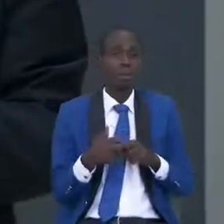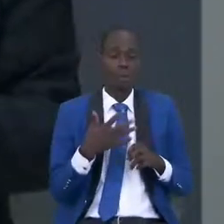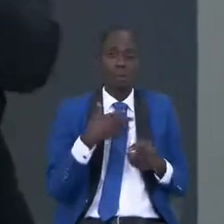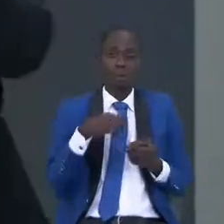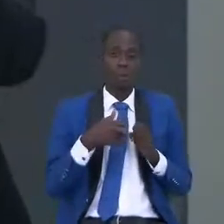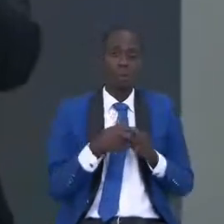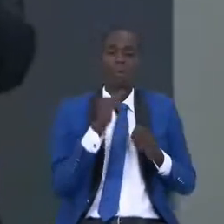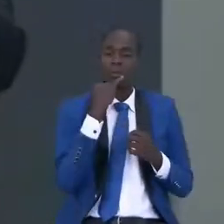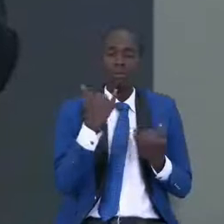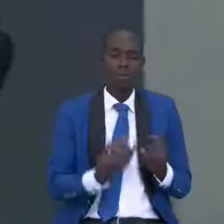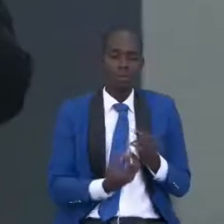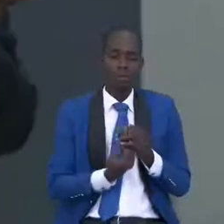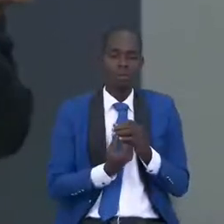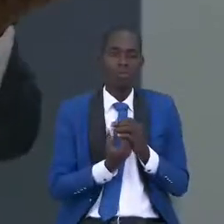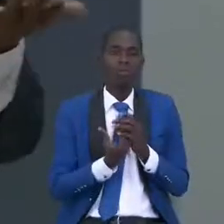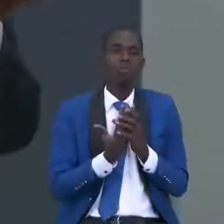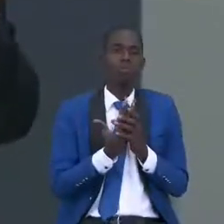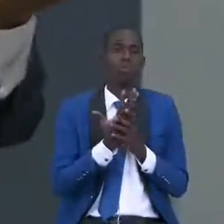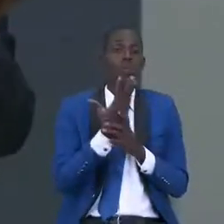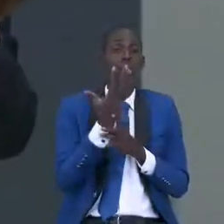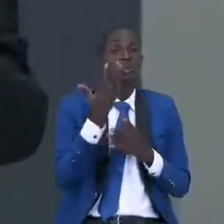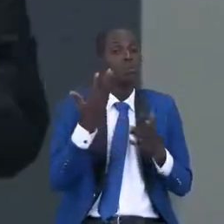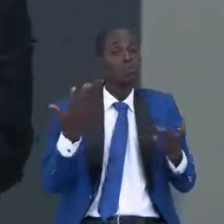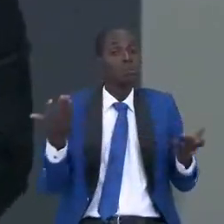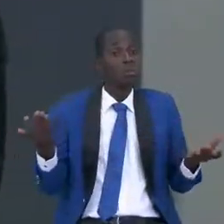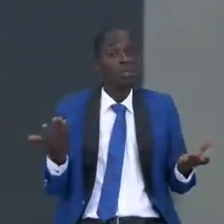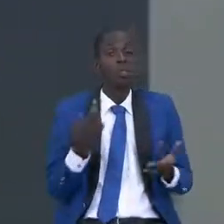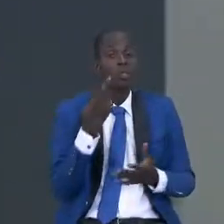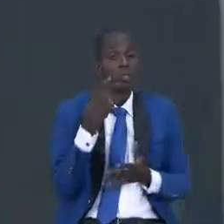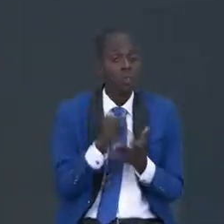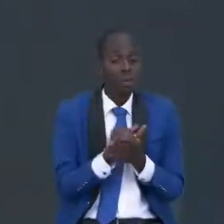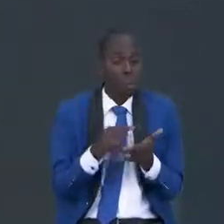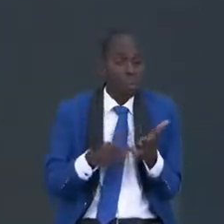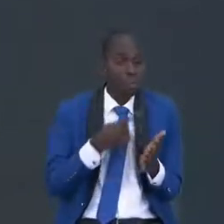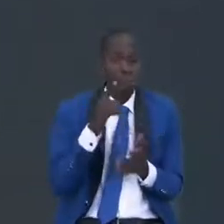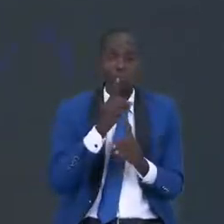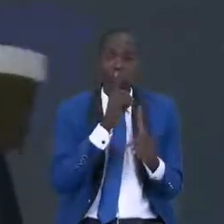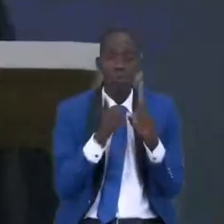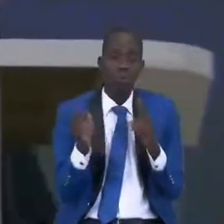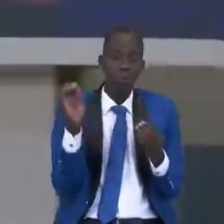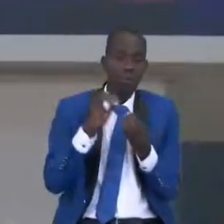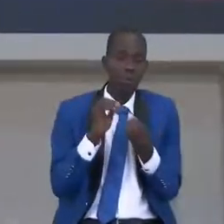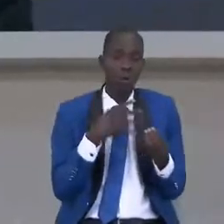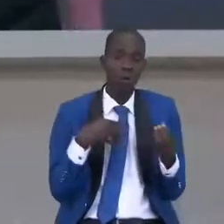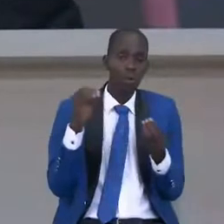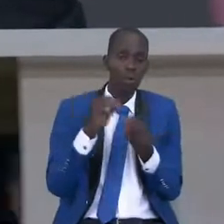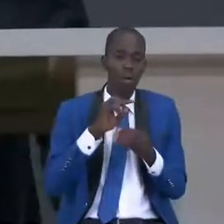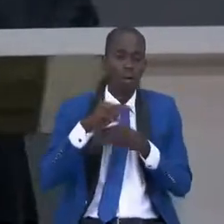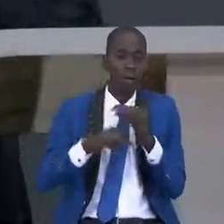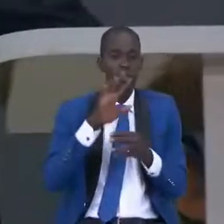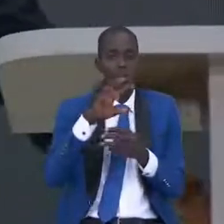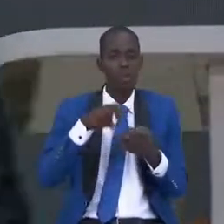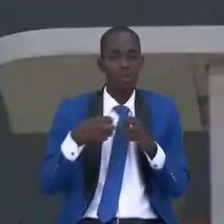de l'ampleur. Chaque fois, c'est vrai. Oui, parce que dès que tu parles tout le temps de la montagne. Cette montagne sera en train de prendre